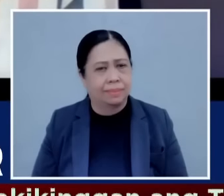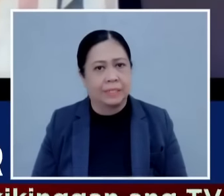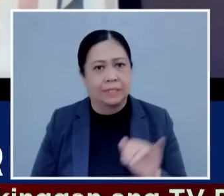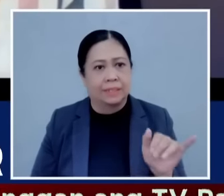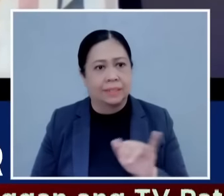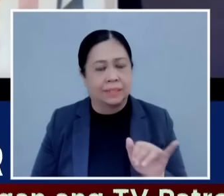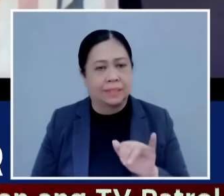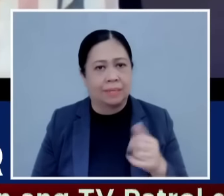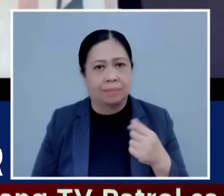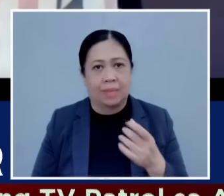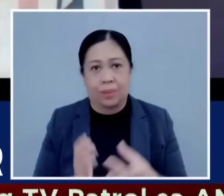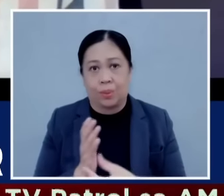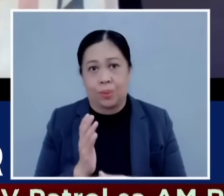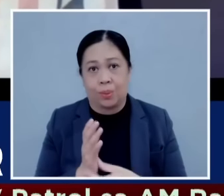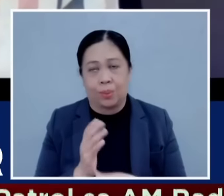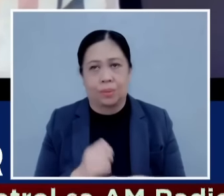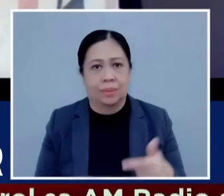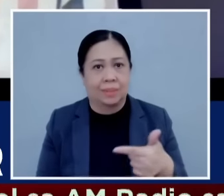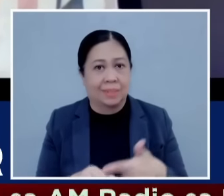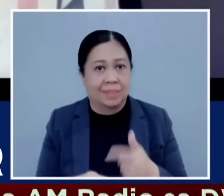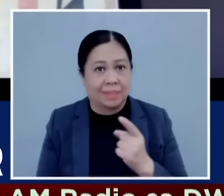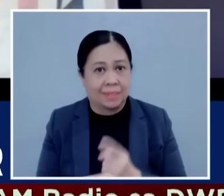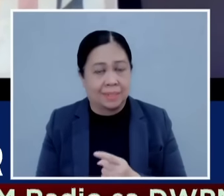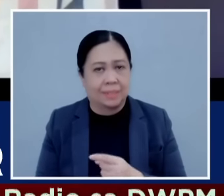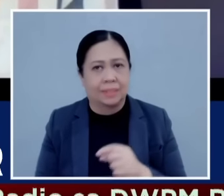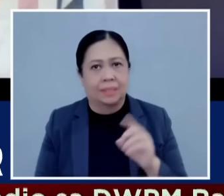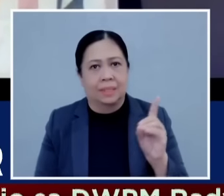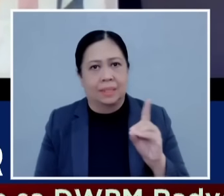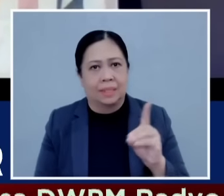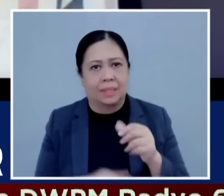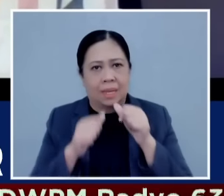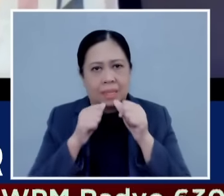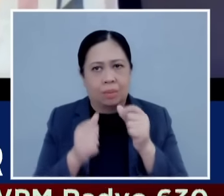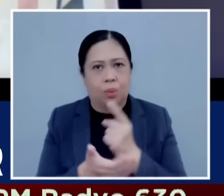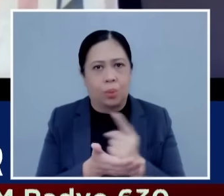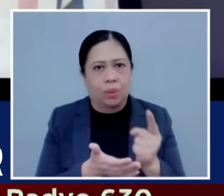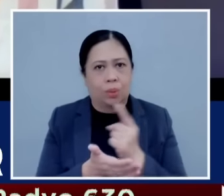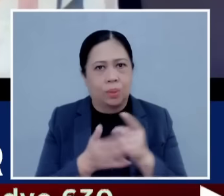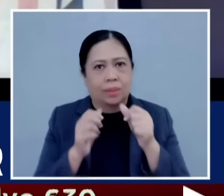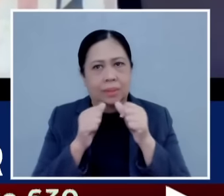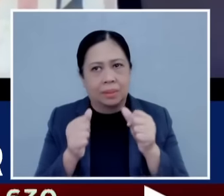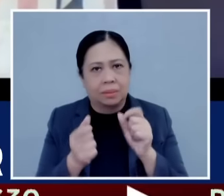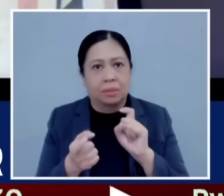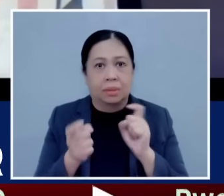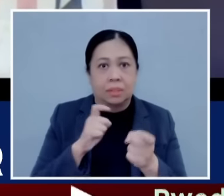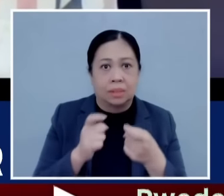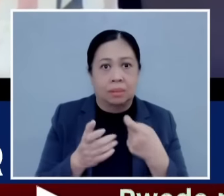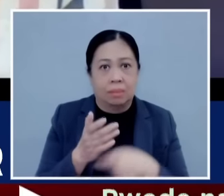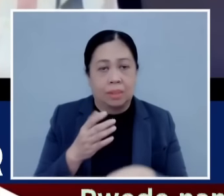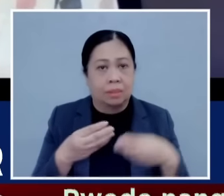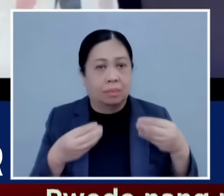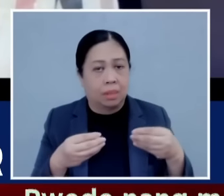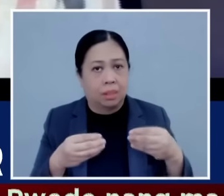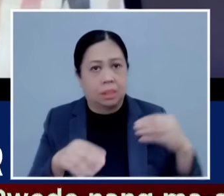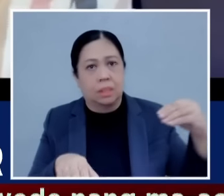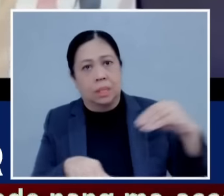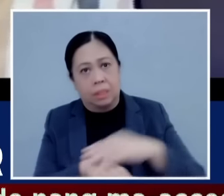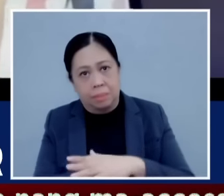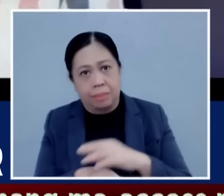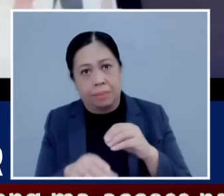sa langis, di ba? Sa gasolina, sa diesel, yung ina-announce mo every week. Pag nagbago ng presyon sa merkado, syempre may impact din